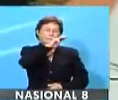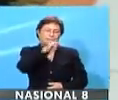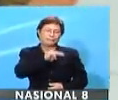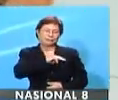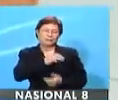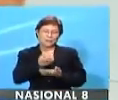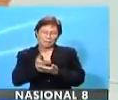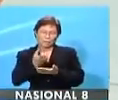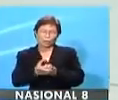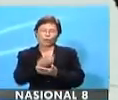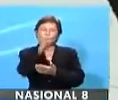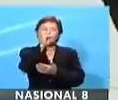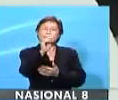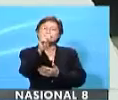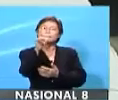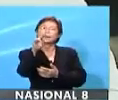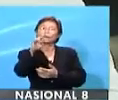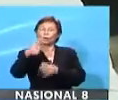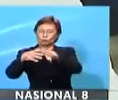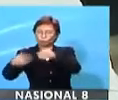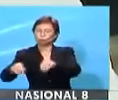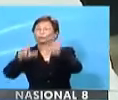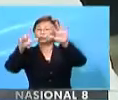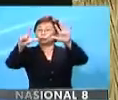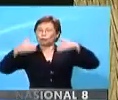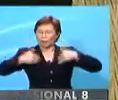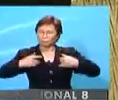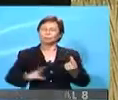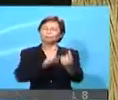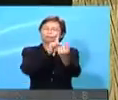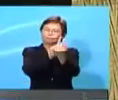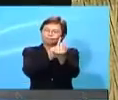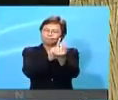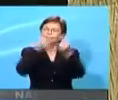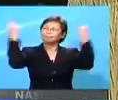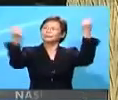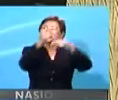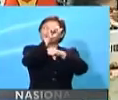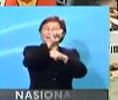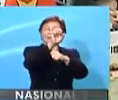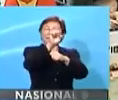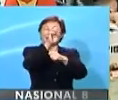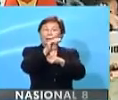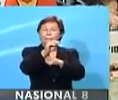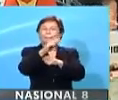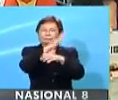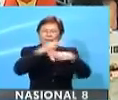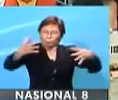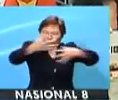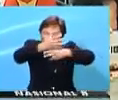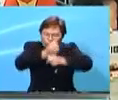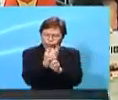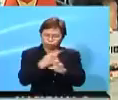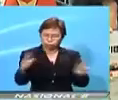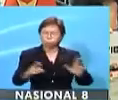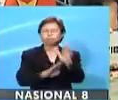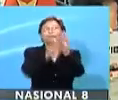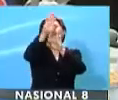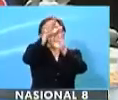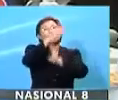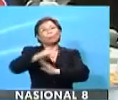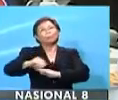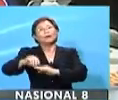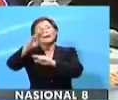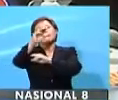Menteri-Menteri Ekonomi Mekong Jepun ke-7 turut mengadakan pertemuan mereka sempena AEM kali ini dengan merumuskan persediaan untuk pembangunan